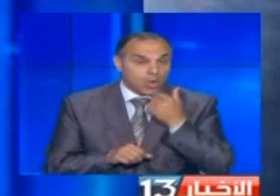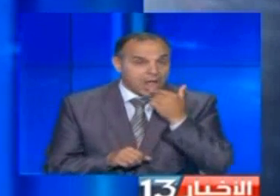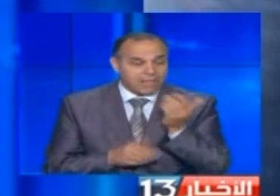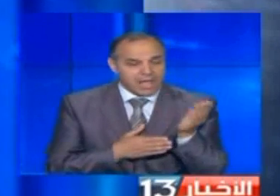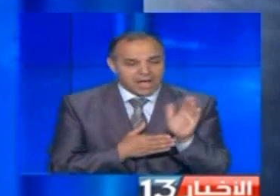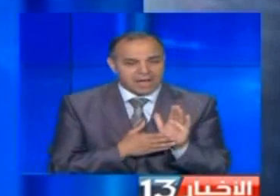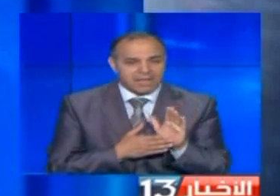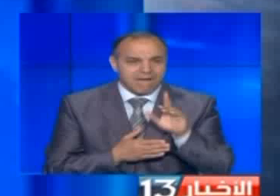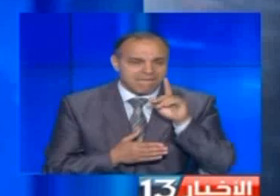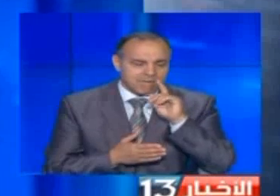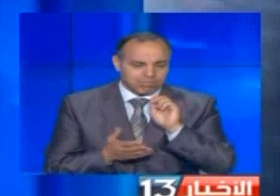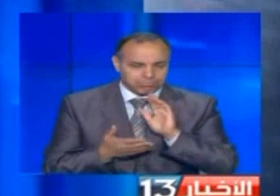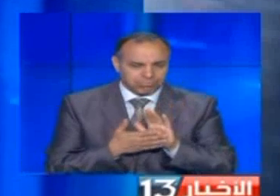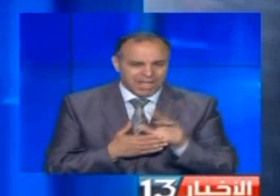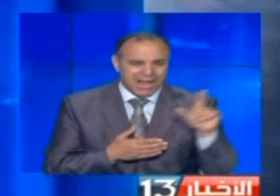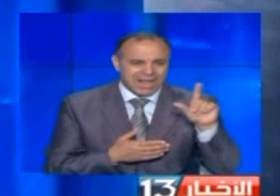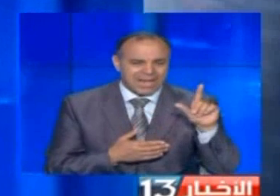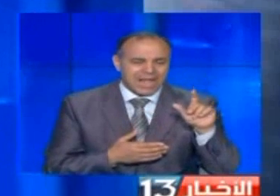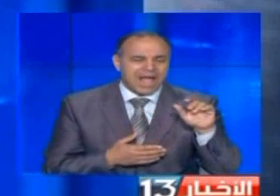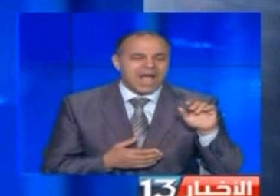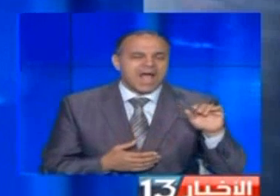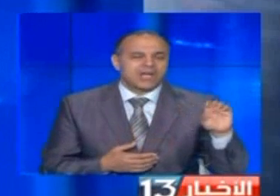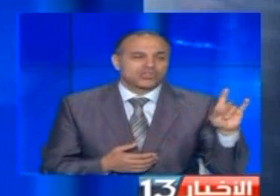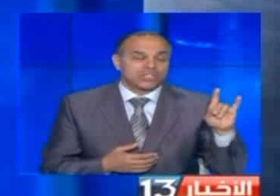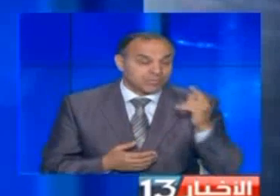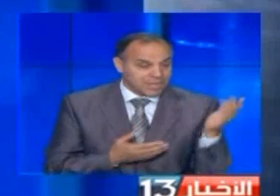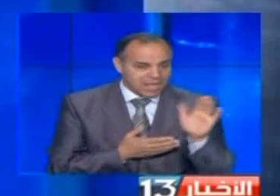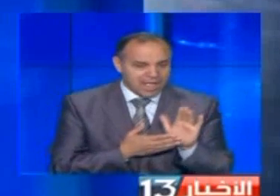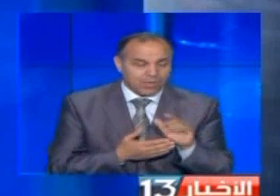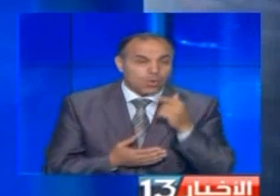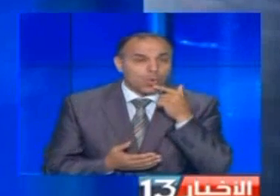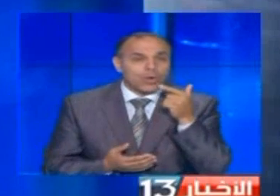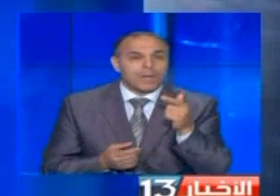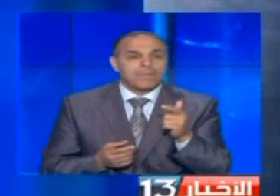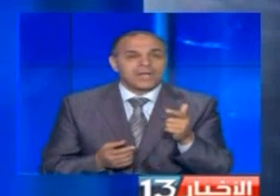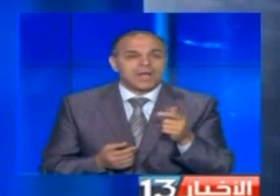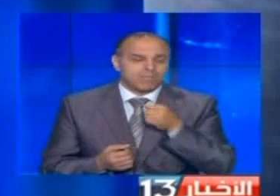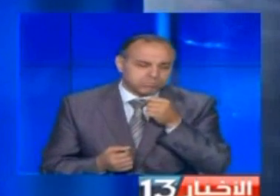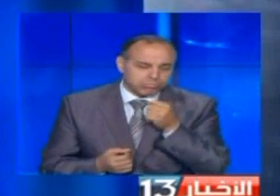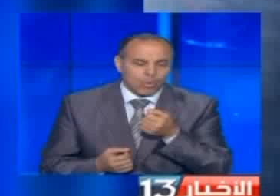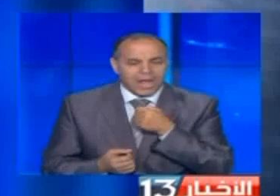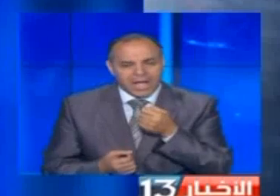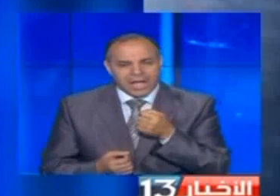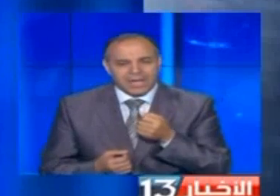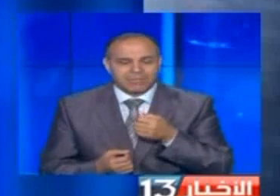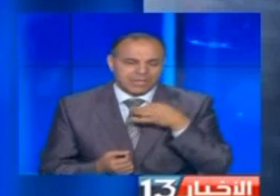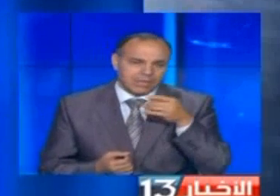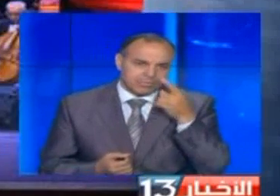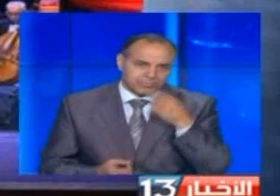بعرض للفنانة التونسية ليلى حجيج، عرض راوحت فيه بين المواويل والأغاني